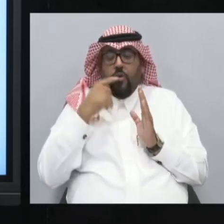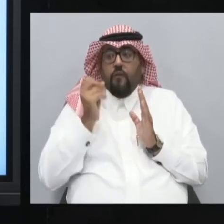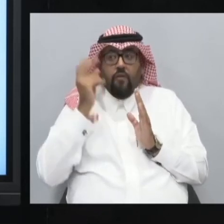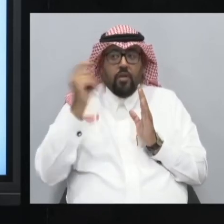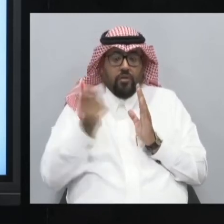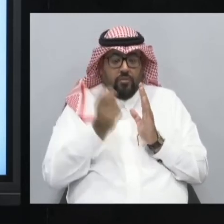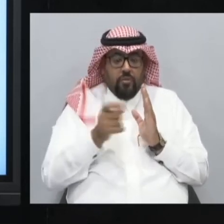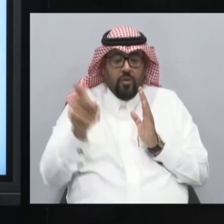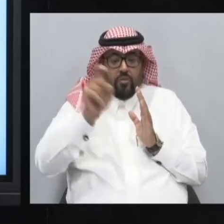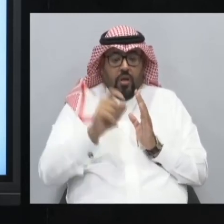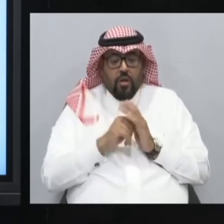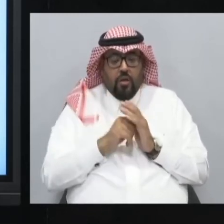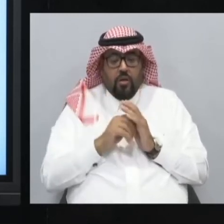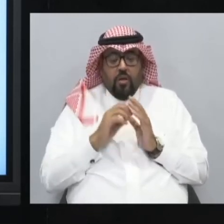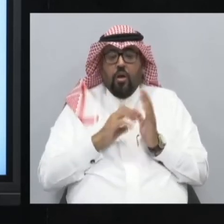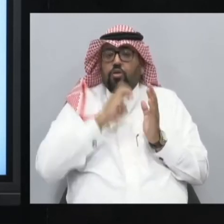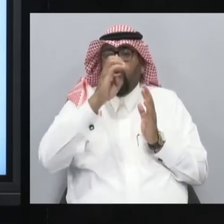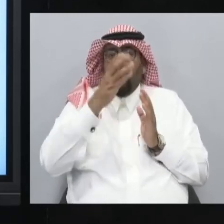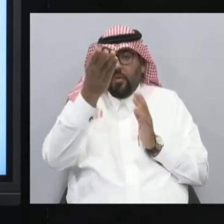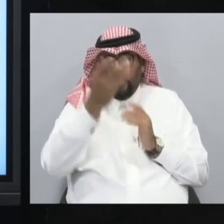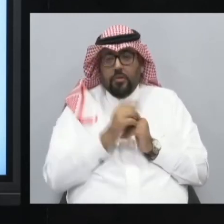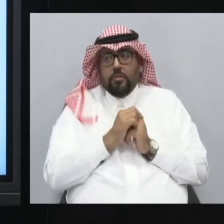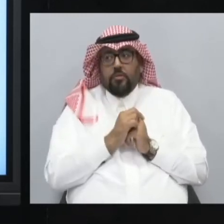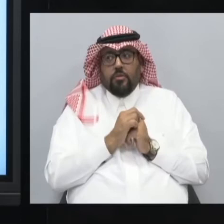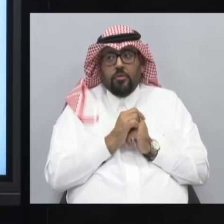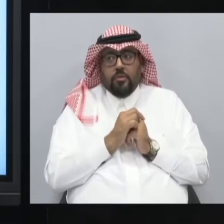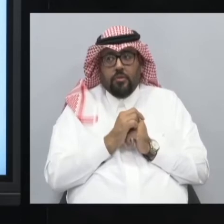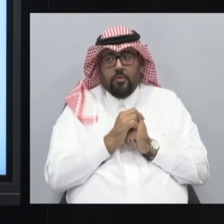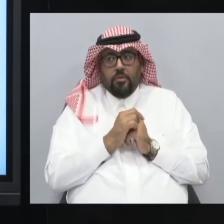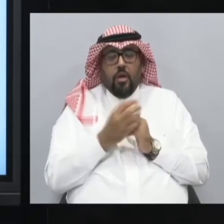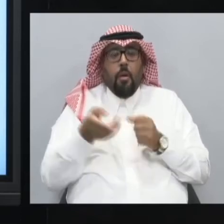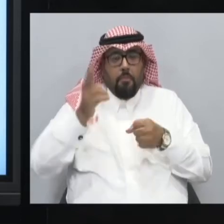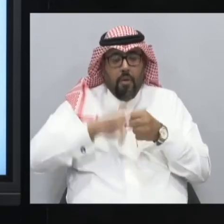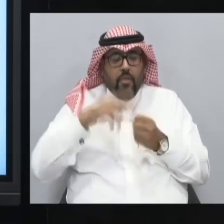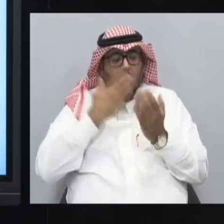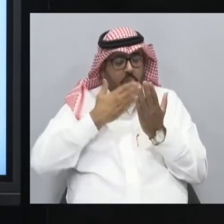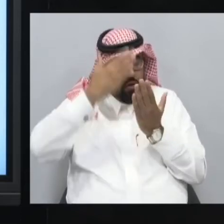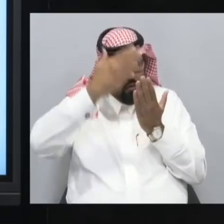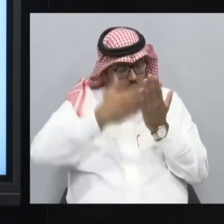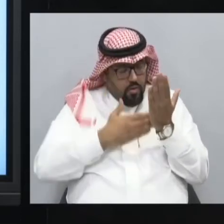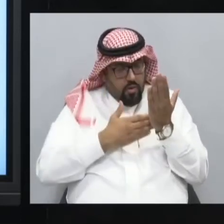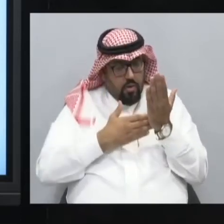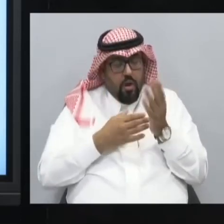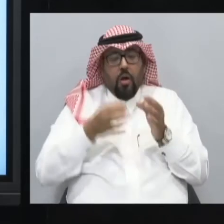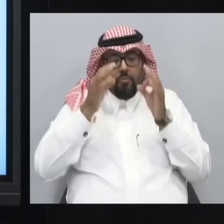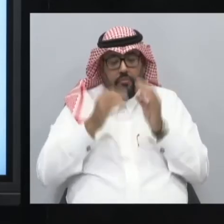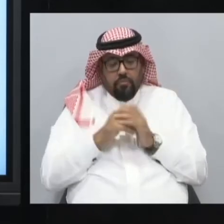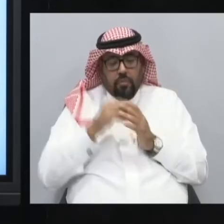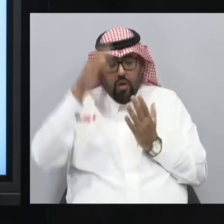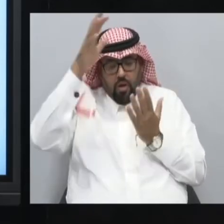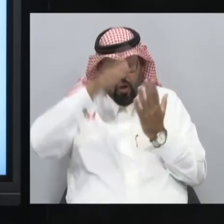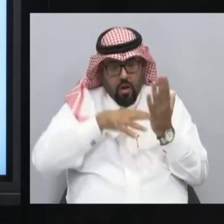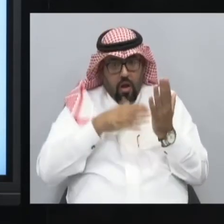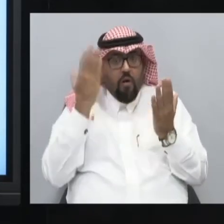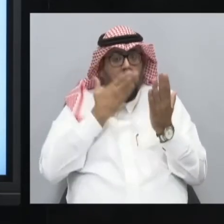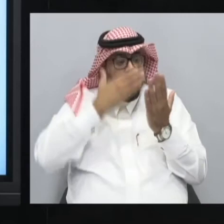إلى سؤال ثم تضع إجابة. اقرأ مرة أخرى بتركيز لهذه